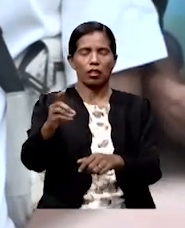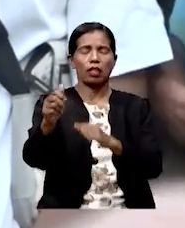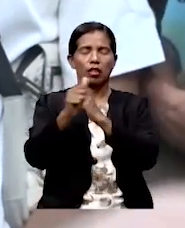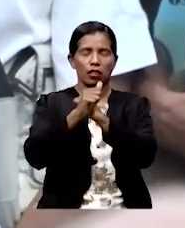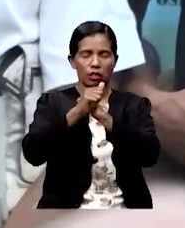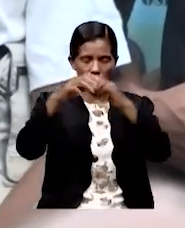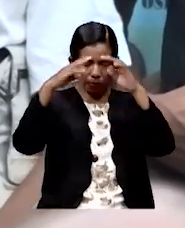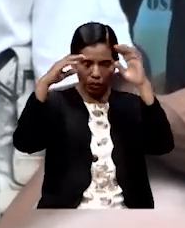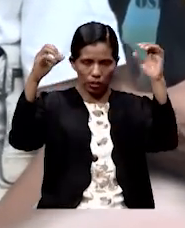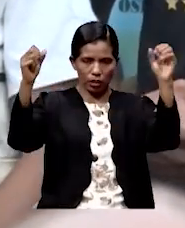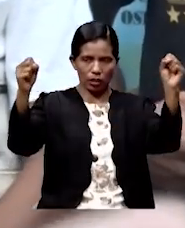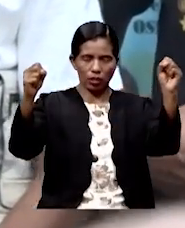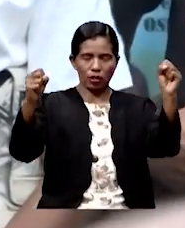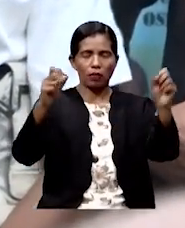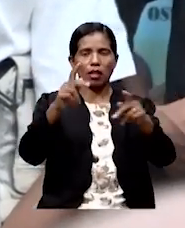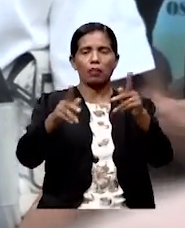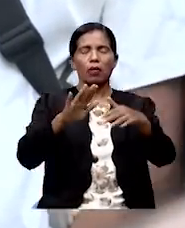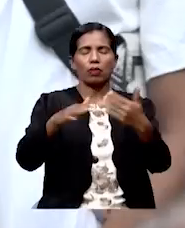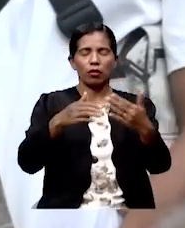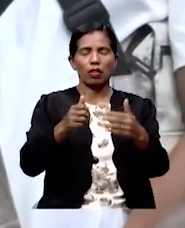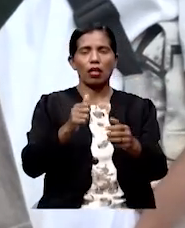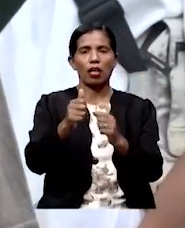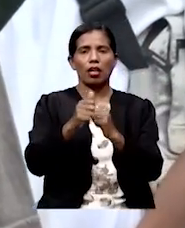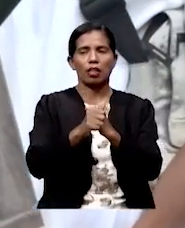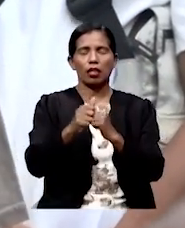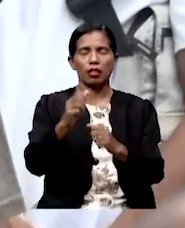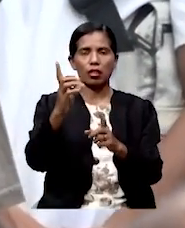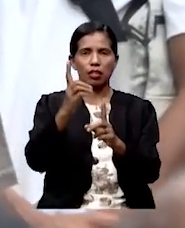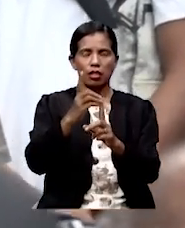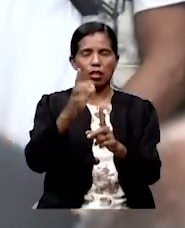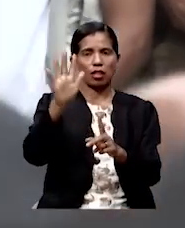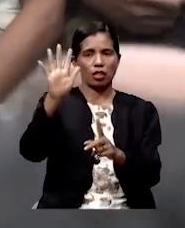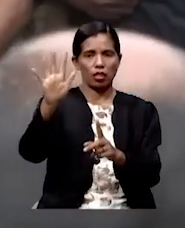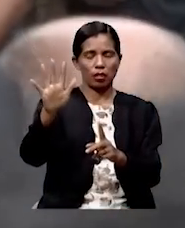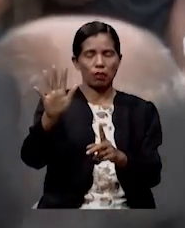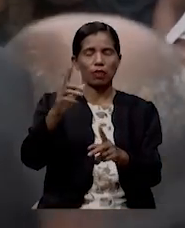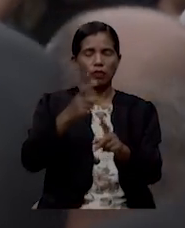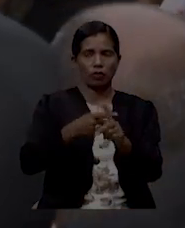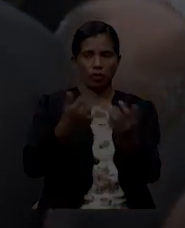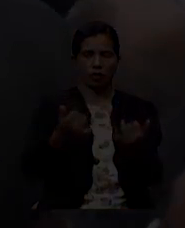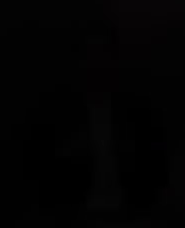presidente republika ba povo inaru iha lorong lima fulane. Napolan Sever, Justiniano Nano, Ziamen.